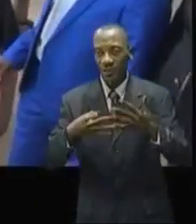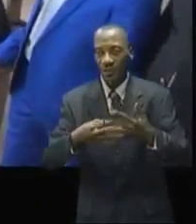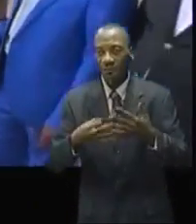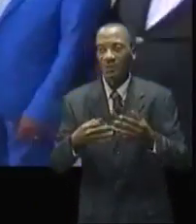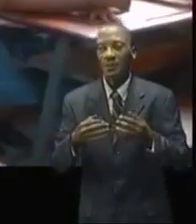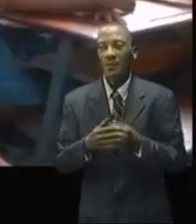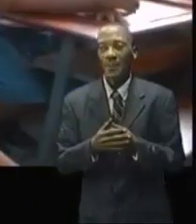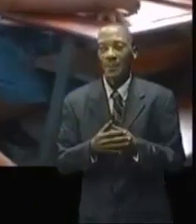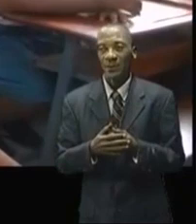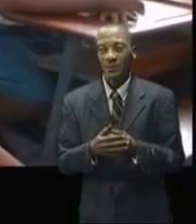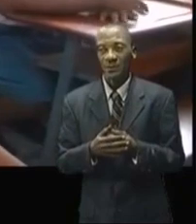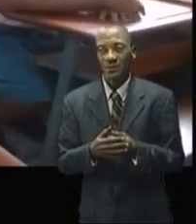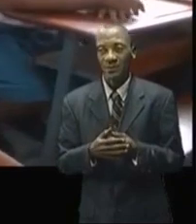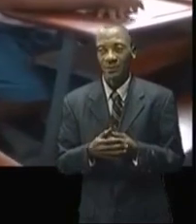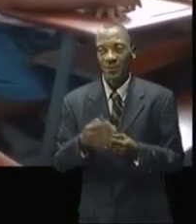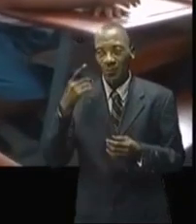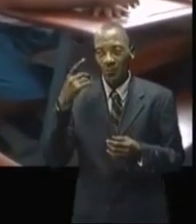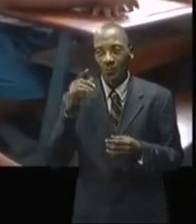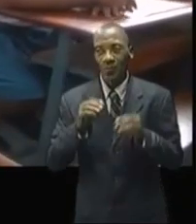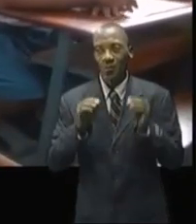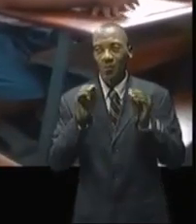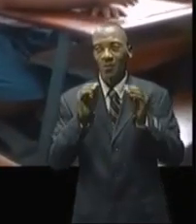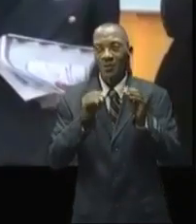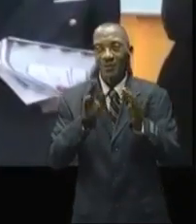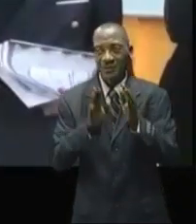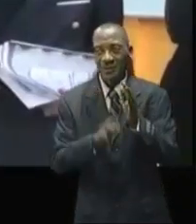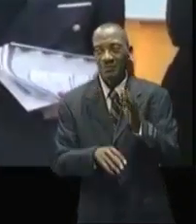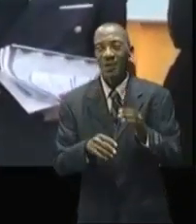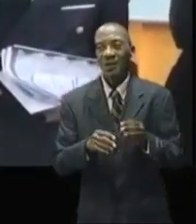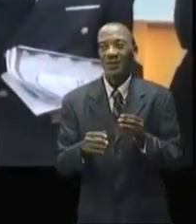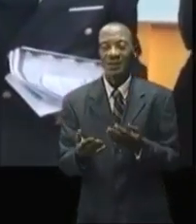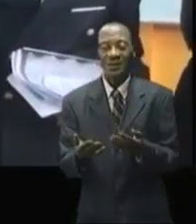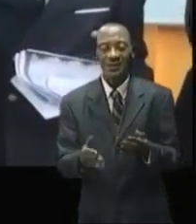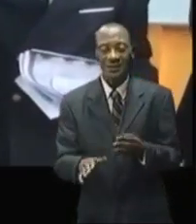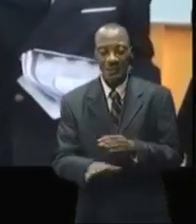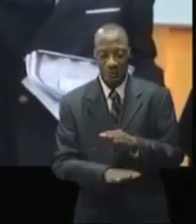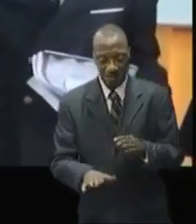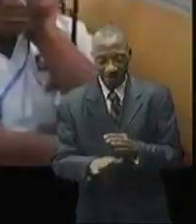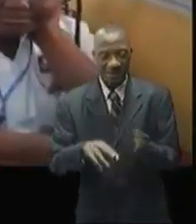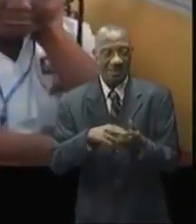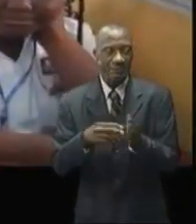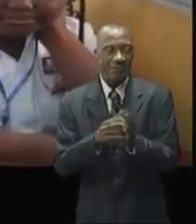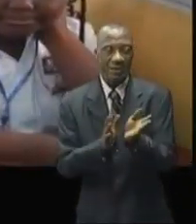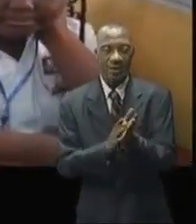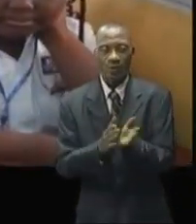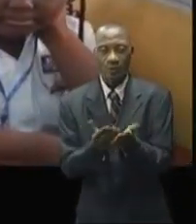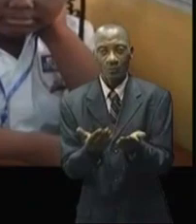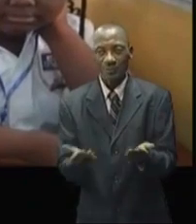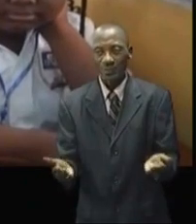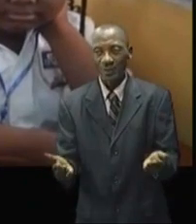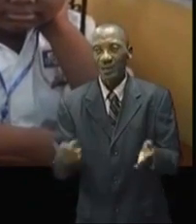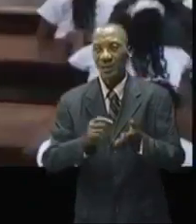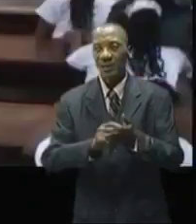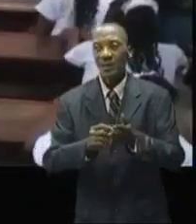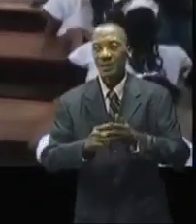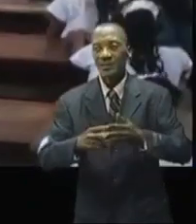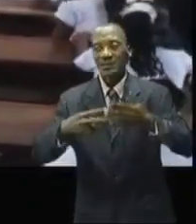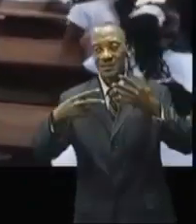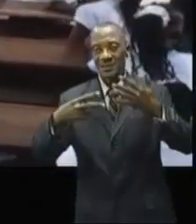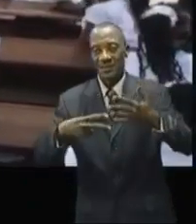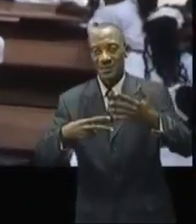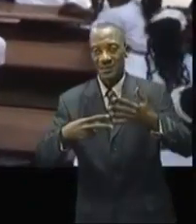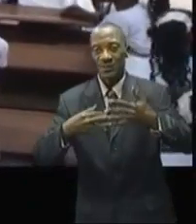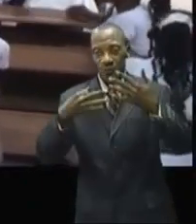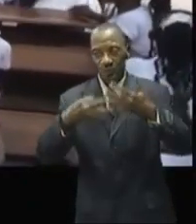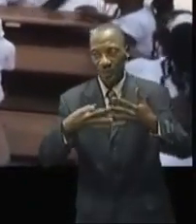TENASOPS, enseignement test d'orientation concernant les élèves de la 8e année de l'enseignement des bases, a enregistré un